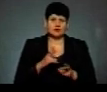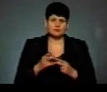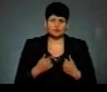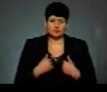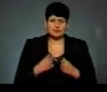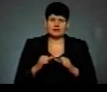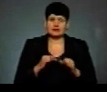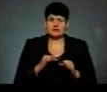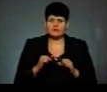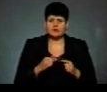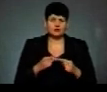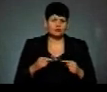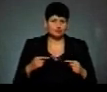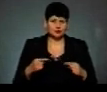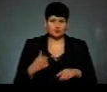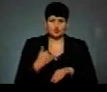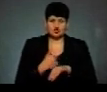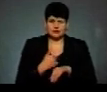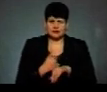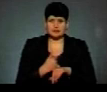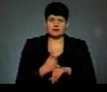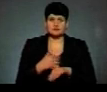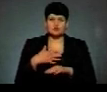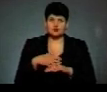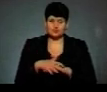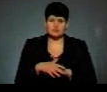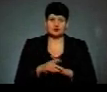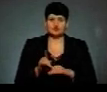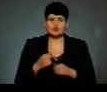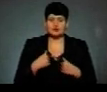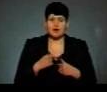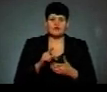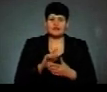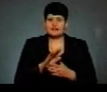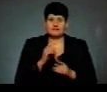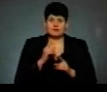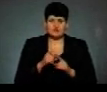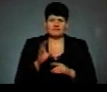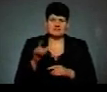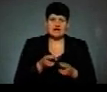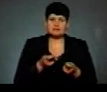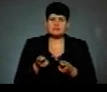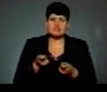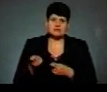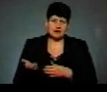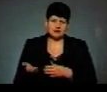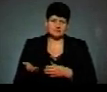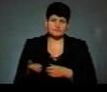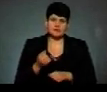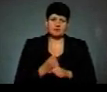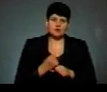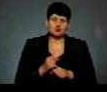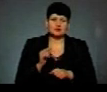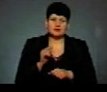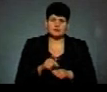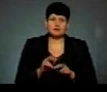до керівника, як і до будь-якого очільника, і зрозуміло, що я мушу на них відповідати, зрозуміло, що вся адміністрація, власне, працює над тим,